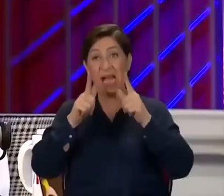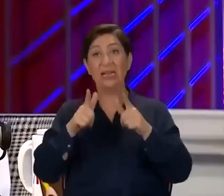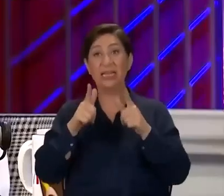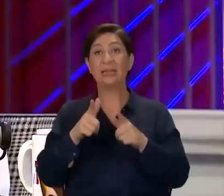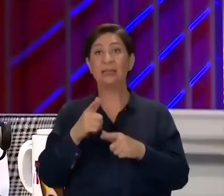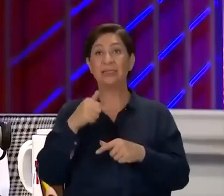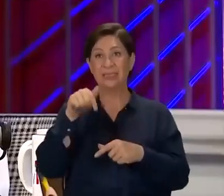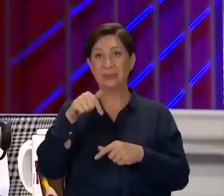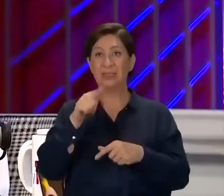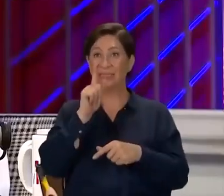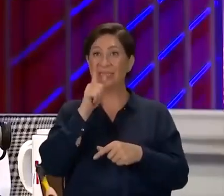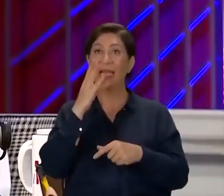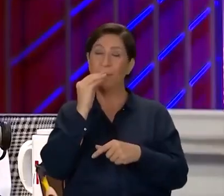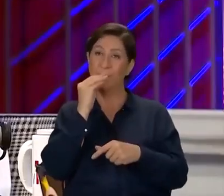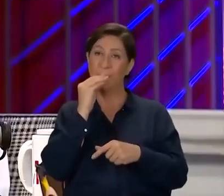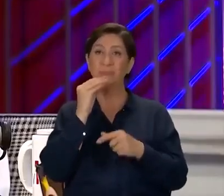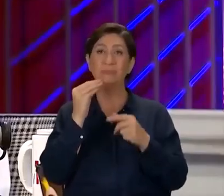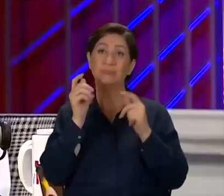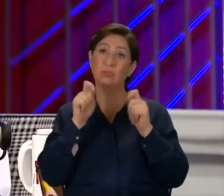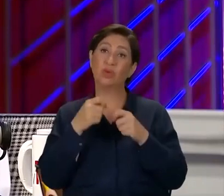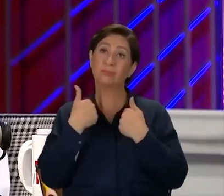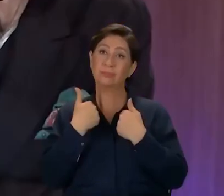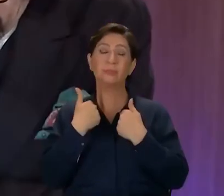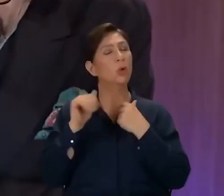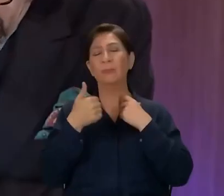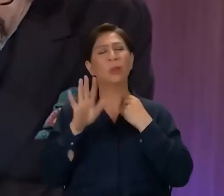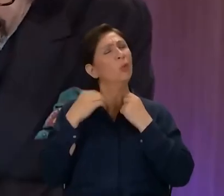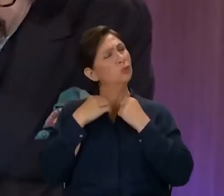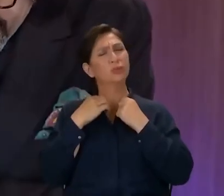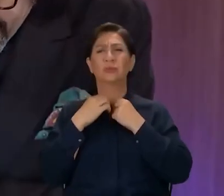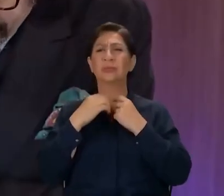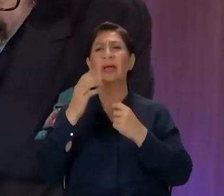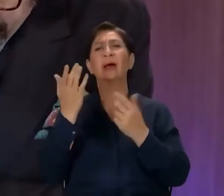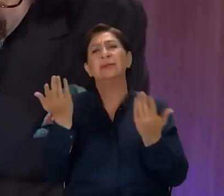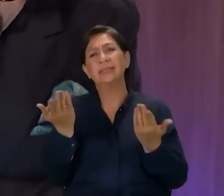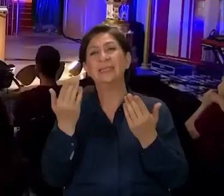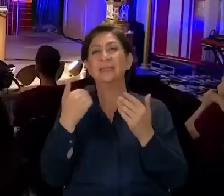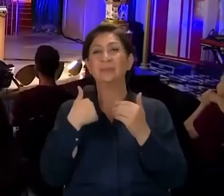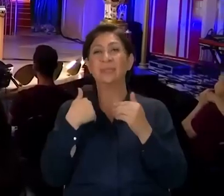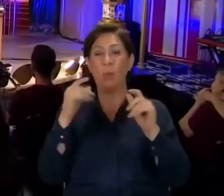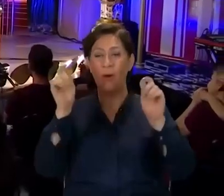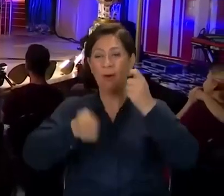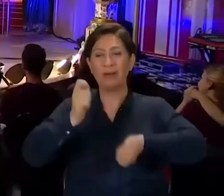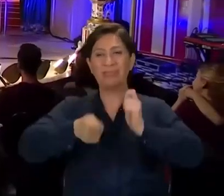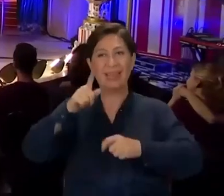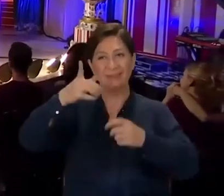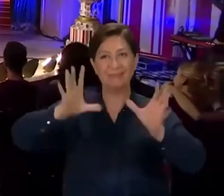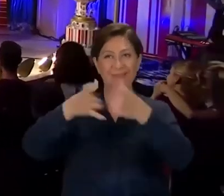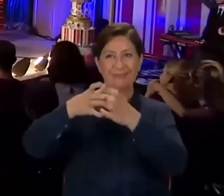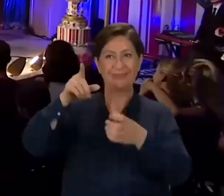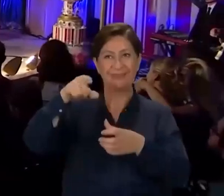söylüyorum. Şimdi de Evet, öyle şimdi yapacağım. öyle yapabiliriz, evet. Yapacağım. Olsun. Zaten bizim